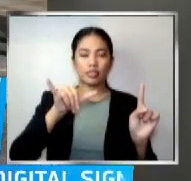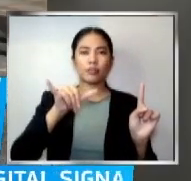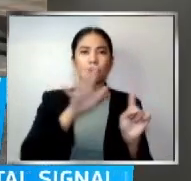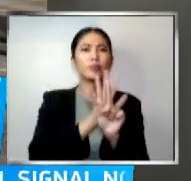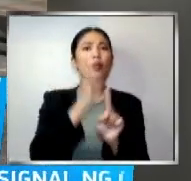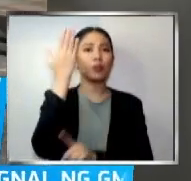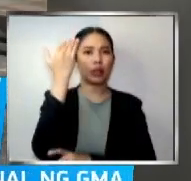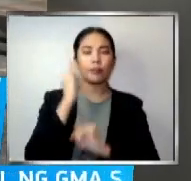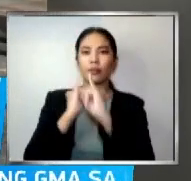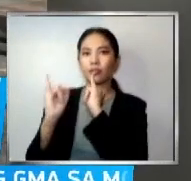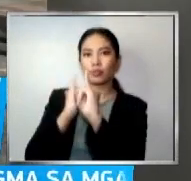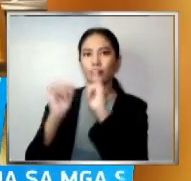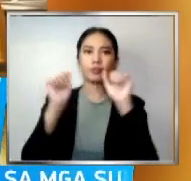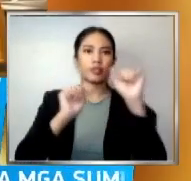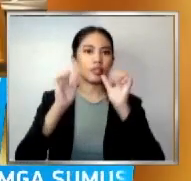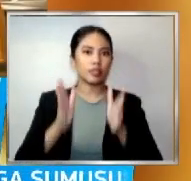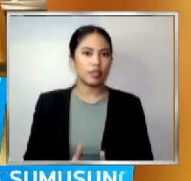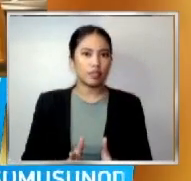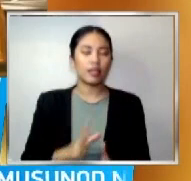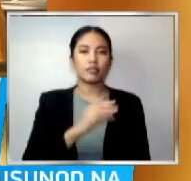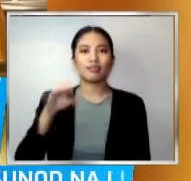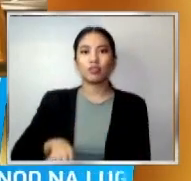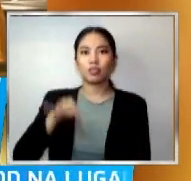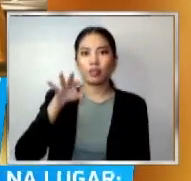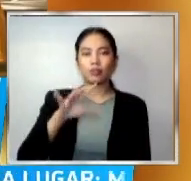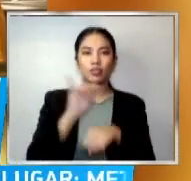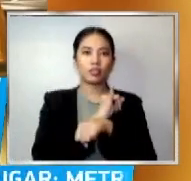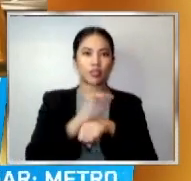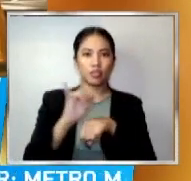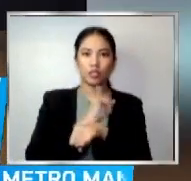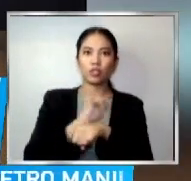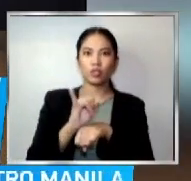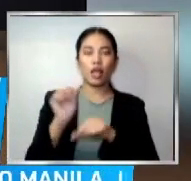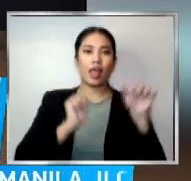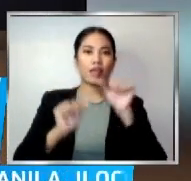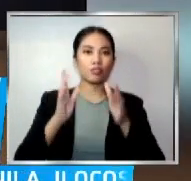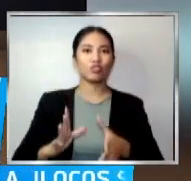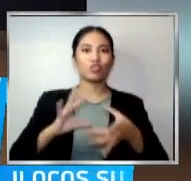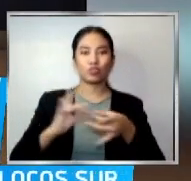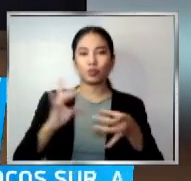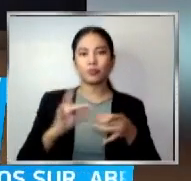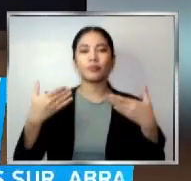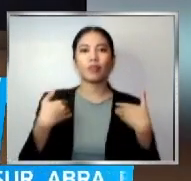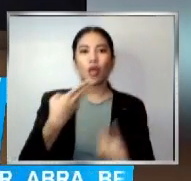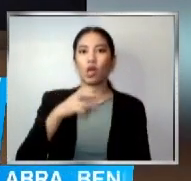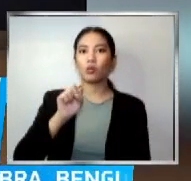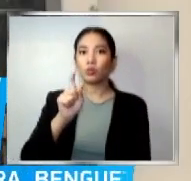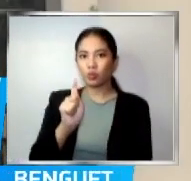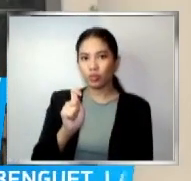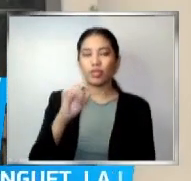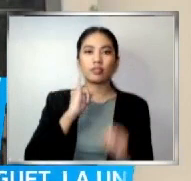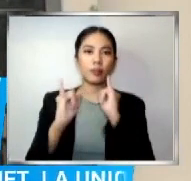personalidad pati sa kontribusyon niya sa industriya ng showbiz. Naging host din siya ng ilang Kapuso talk shows gaya ng Star